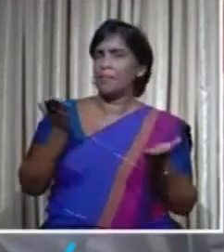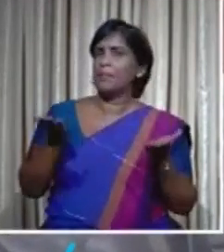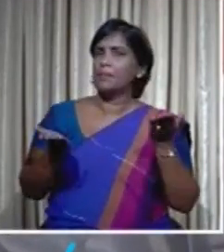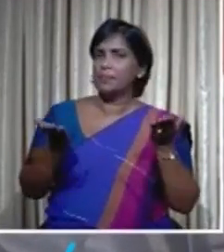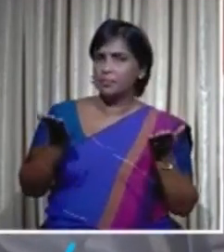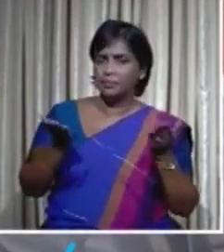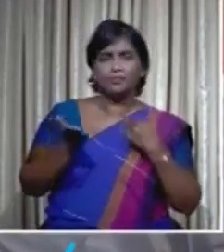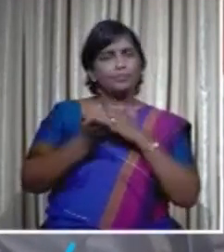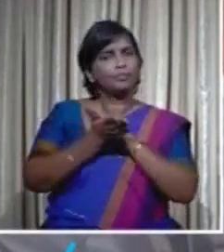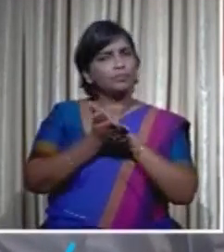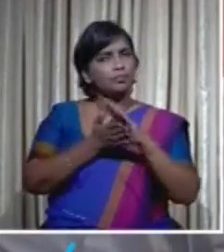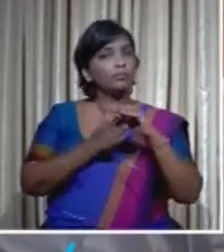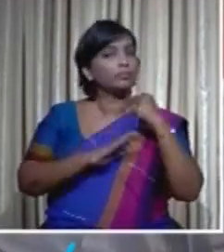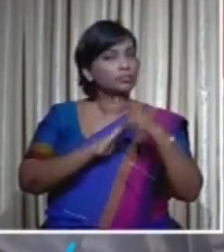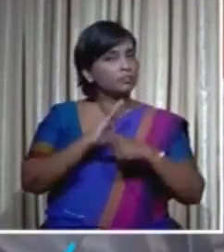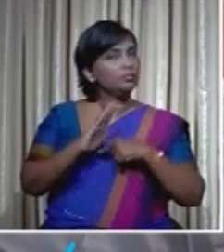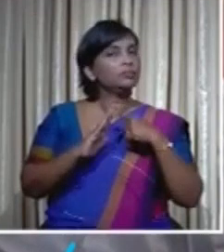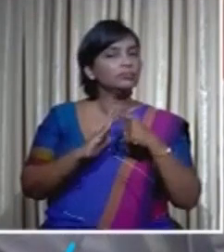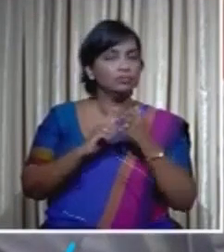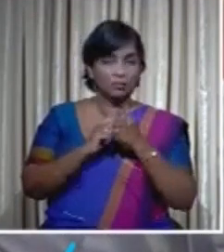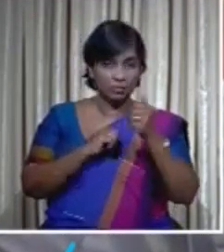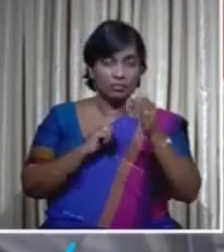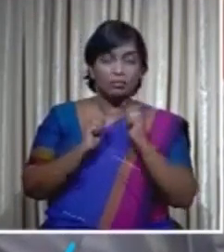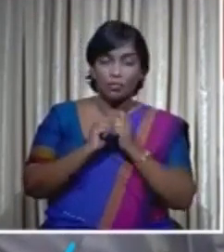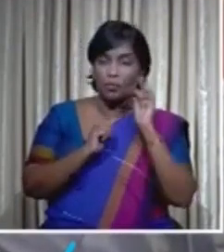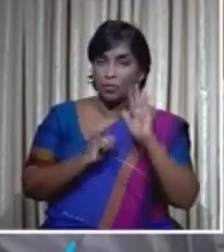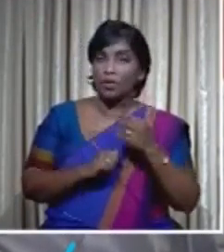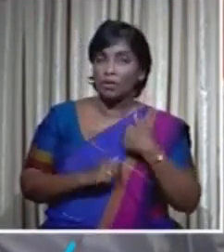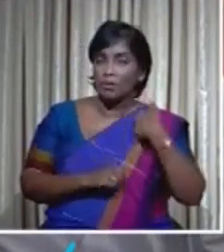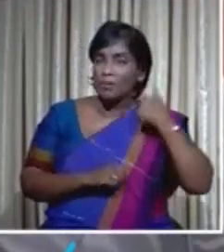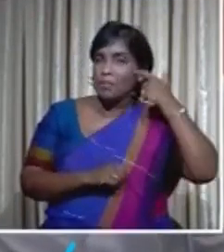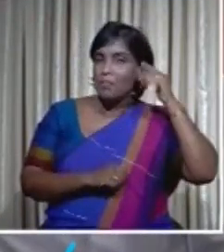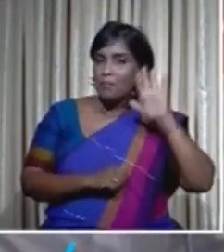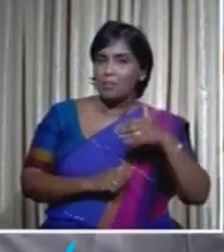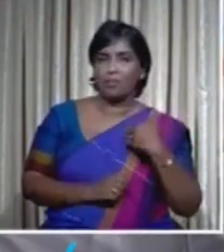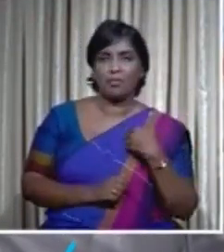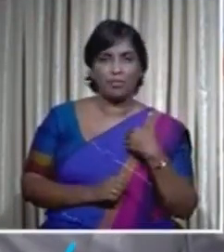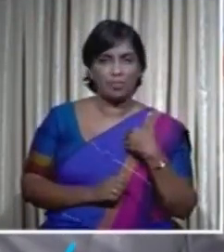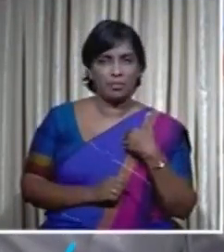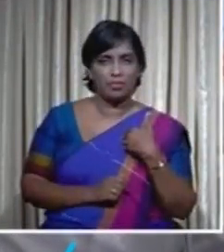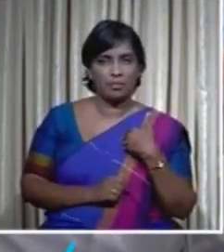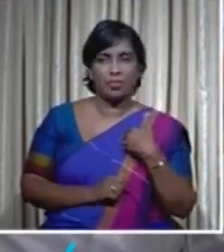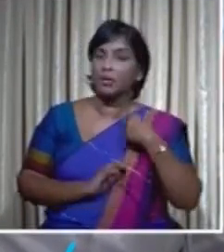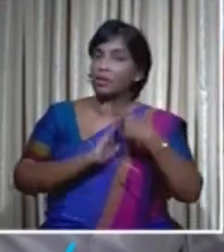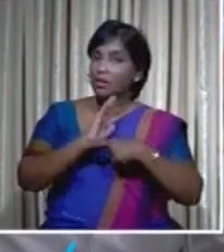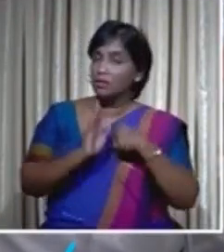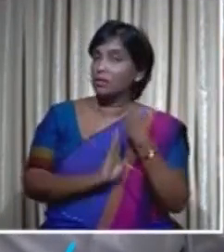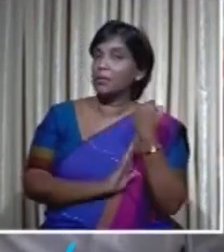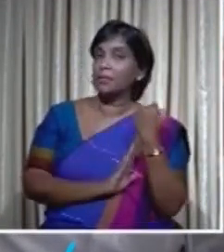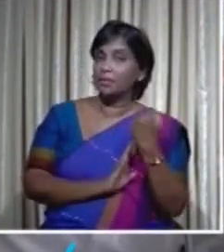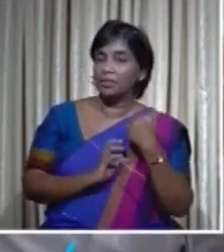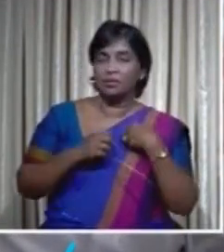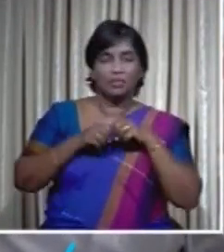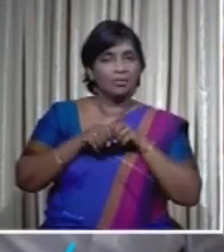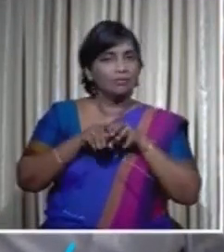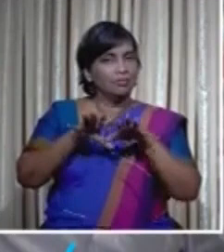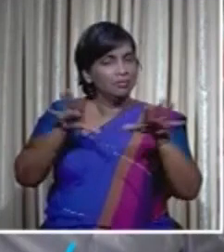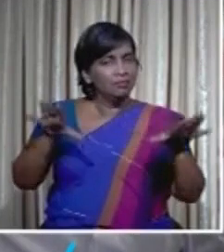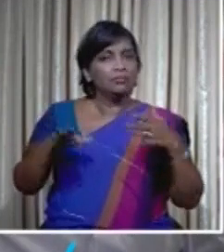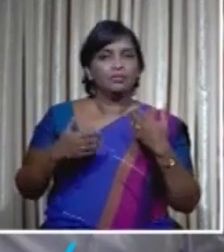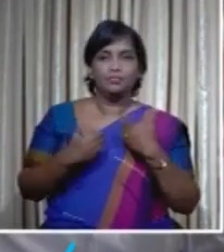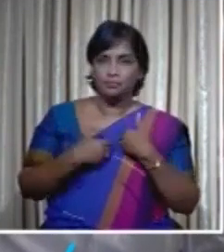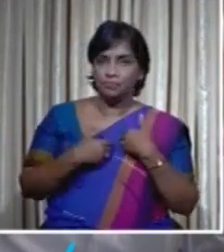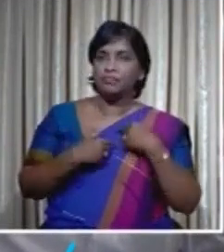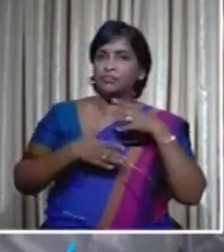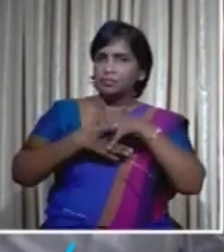வேண்டும் என்பதைத்தான் நாங்களும் விரும்புகிறோம். இந்த நாட்டுக்குள்ளே அதிகாரங்கள் பகிரப்பட்டு நாங்களும் ஒரு தேசிய இனமாக